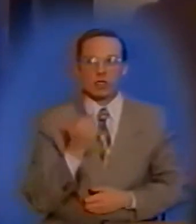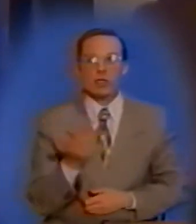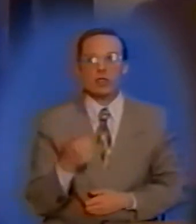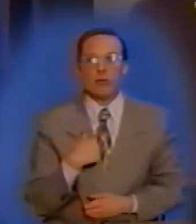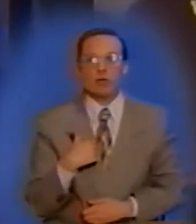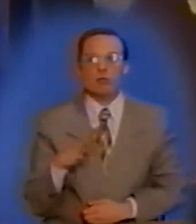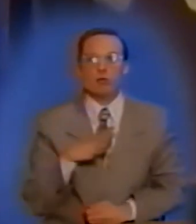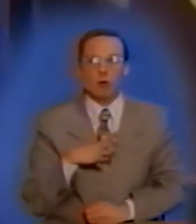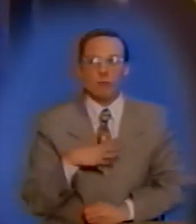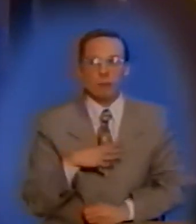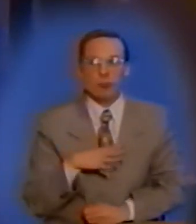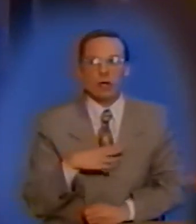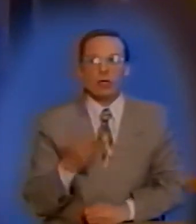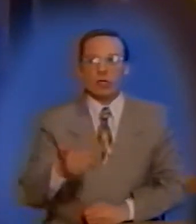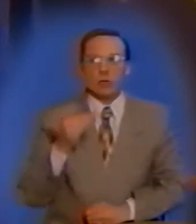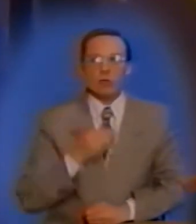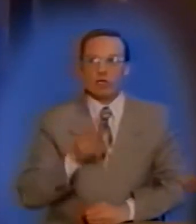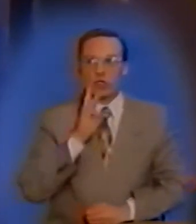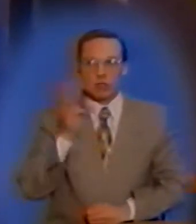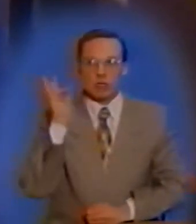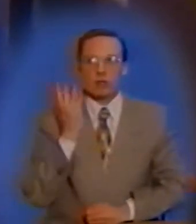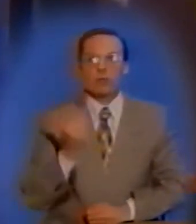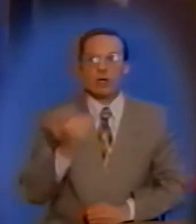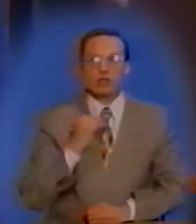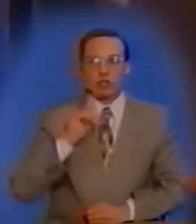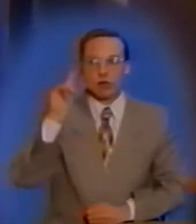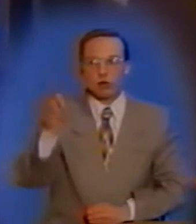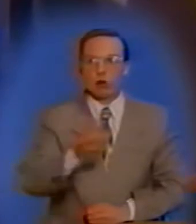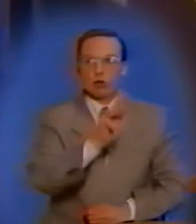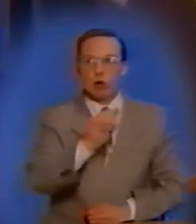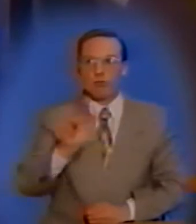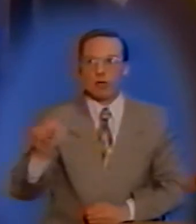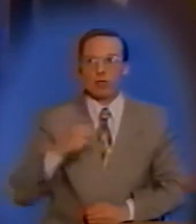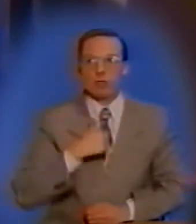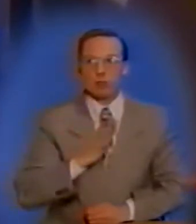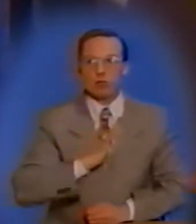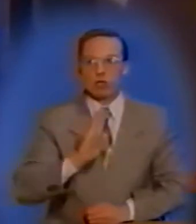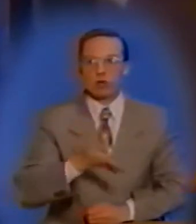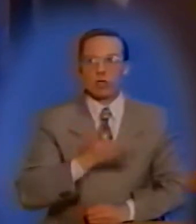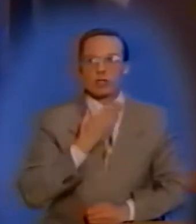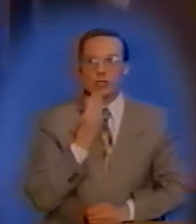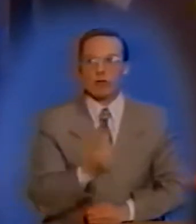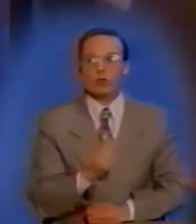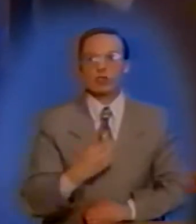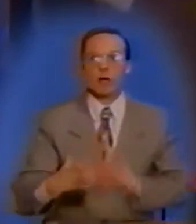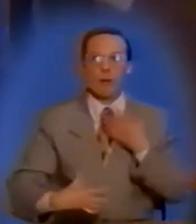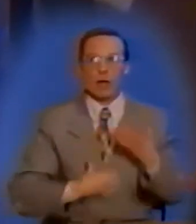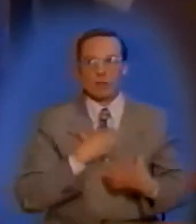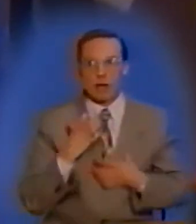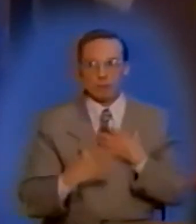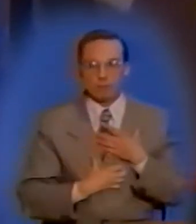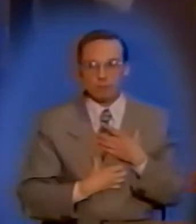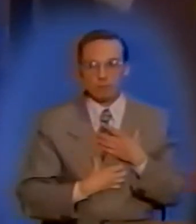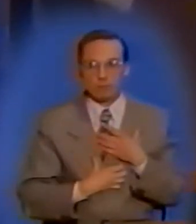prieš tris metus, kada aš prieš išvažiuodamas į Norvegiją, man buvo kažkoks savotiška baimė.